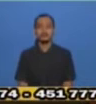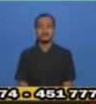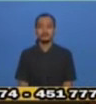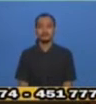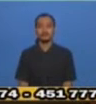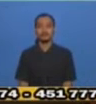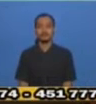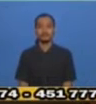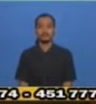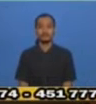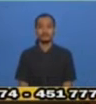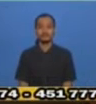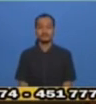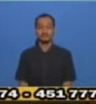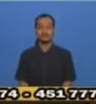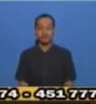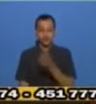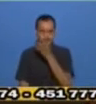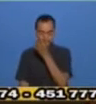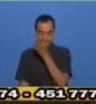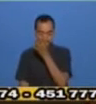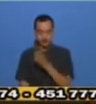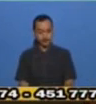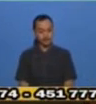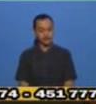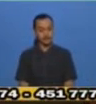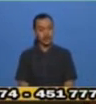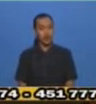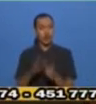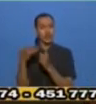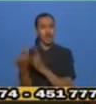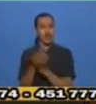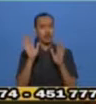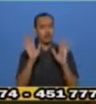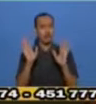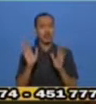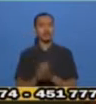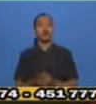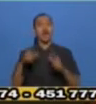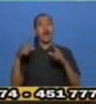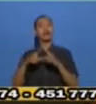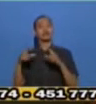banyak di masyarakat disampaikan kalau AstraZeneca itu marahi